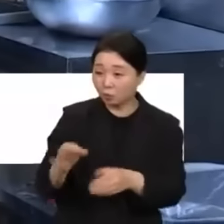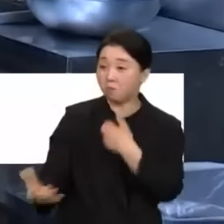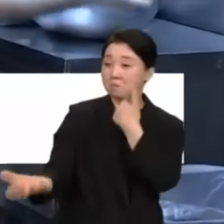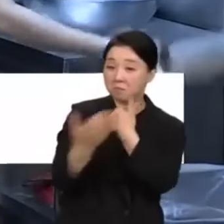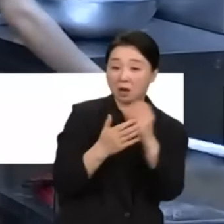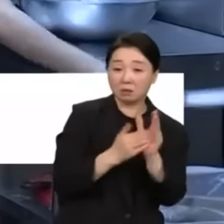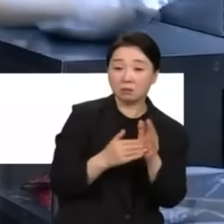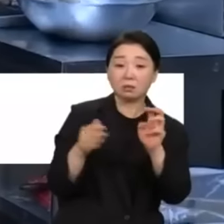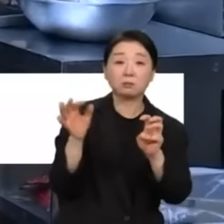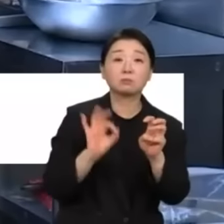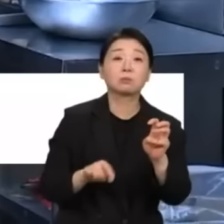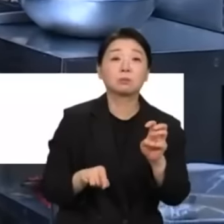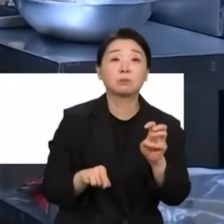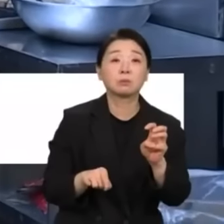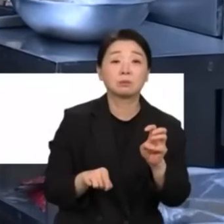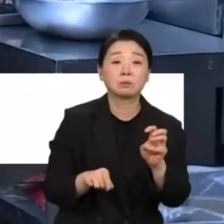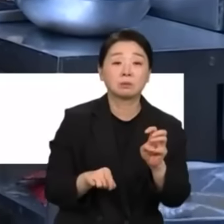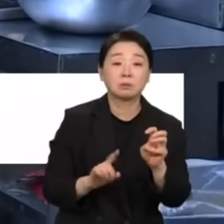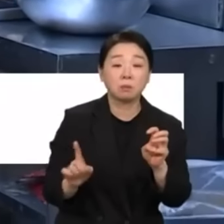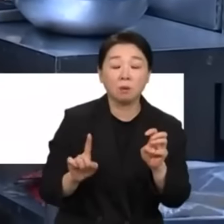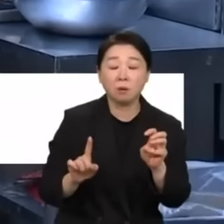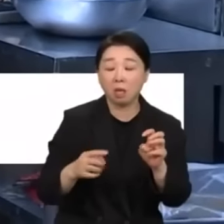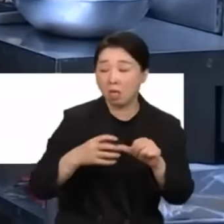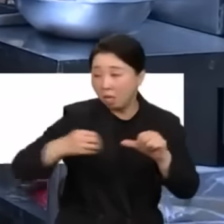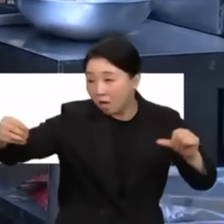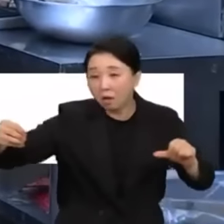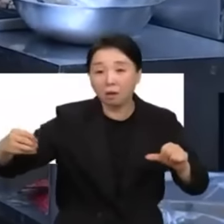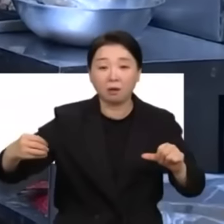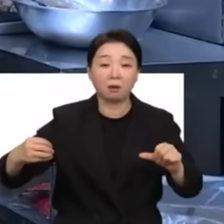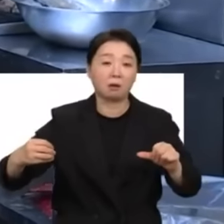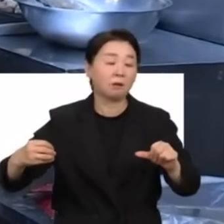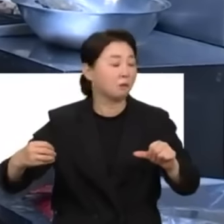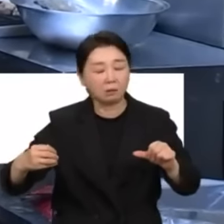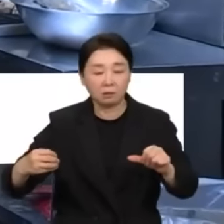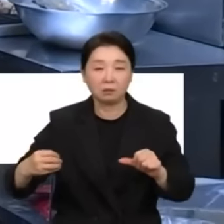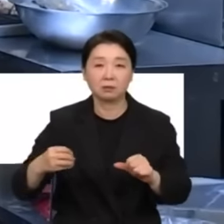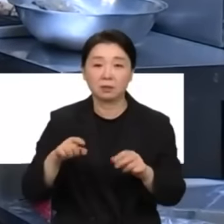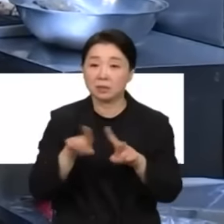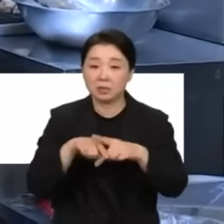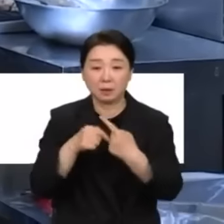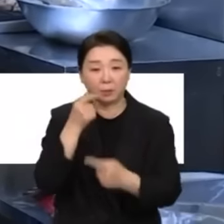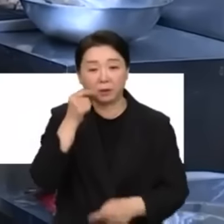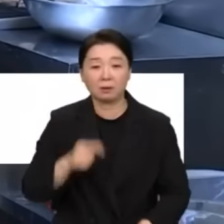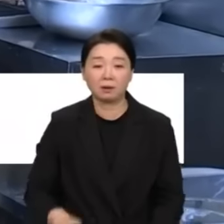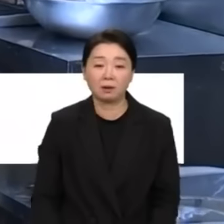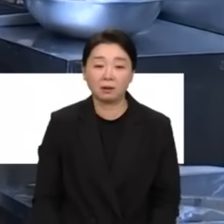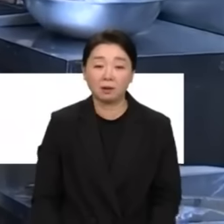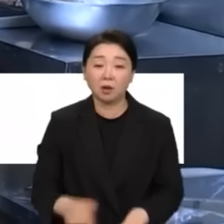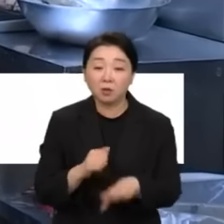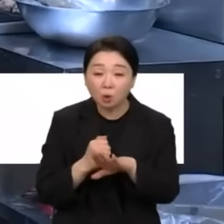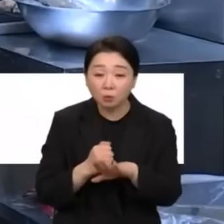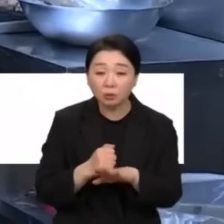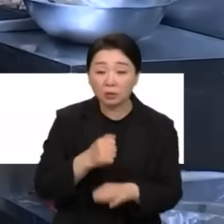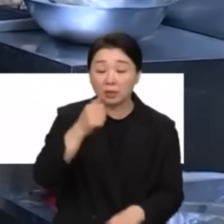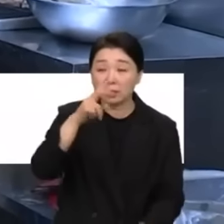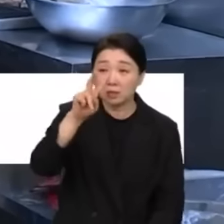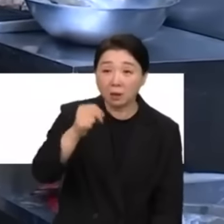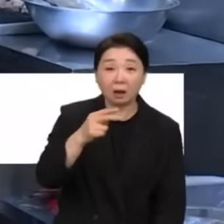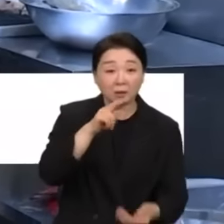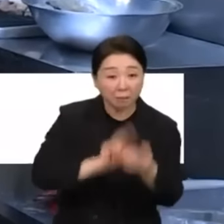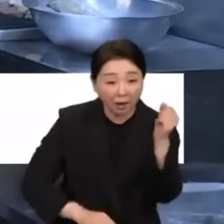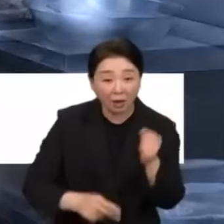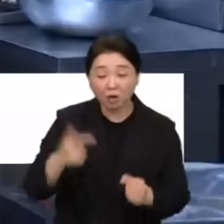30% 가까이 떼어져 간다고 보시면 되세요. 2만 원씩 팔면 6천 원이 배민